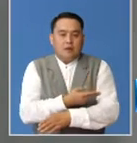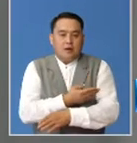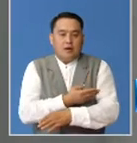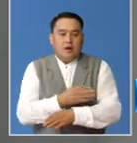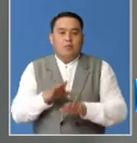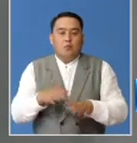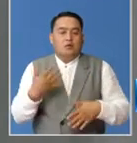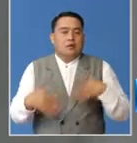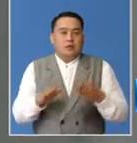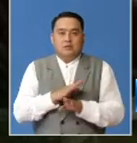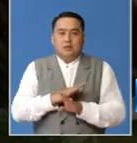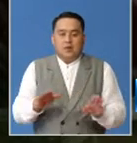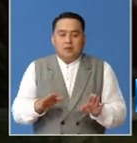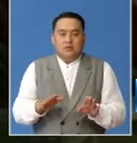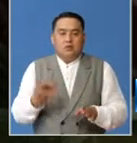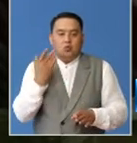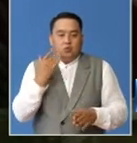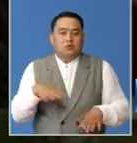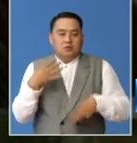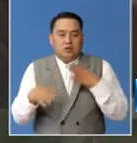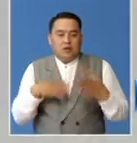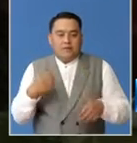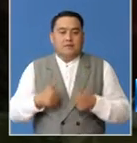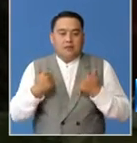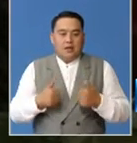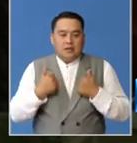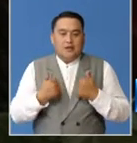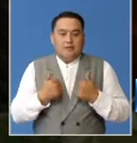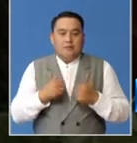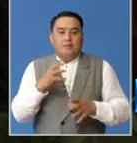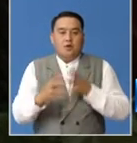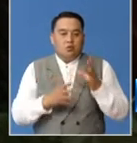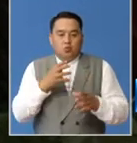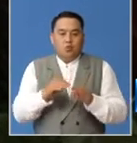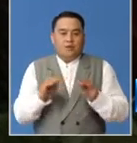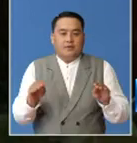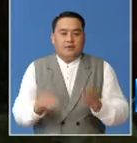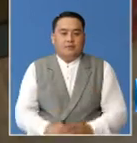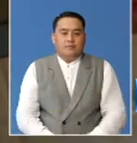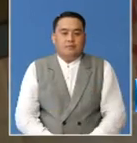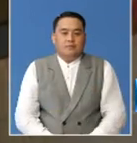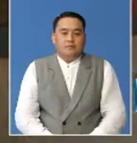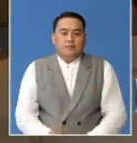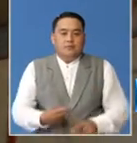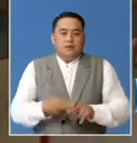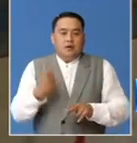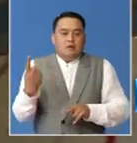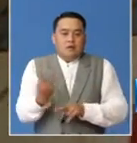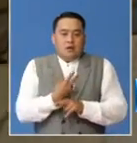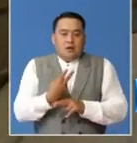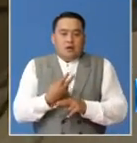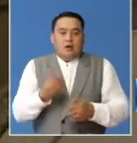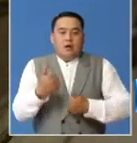это не повод расслабляться. Нужно и дальше упорно тренироваться и уже выходить на международный уровень. Это уже второй вечер